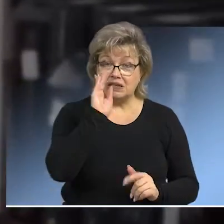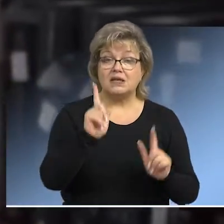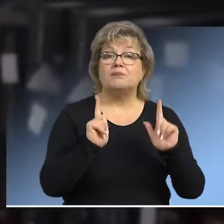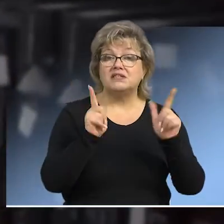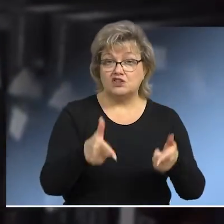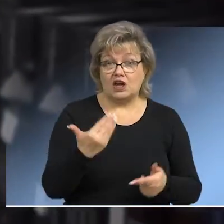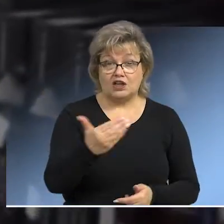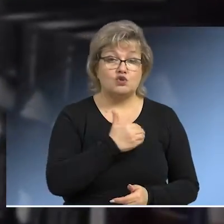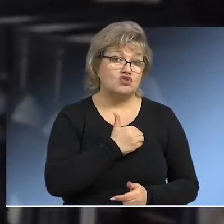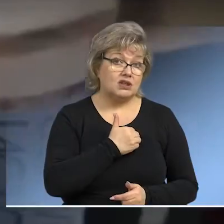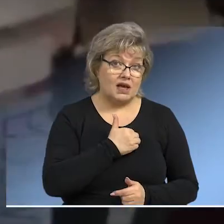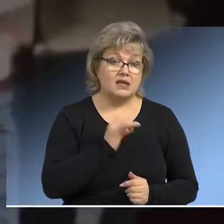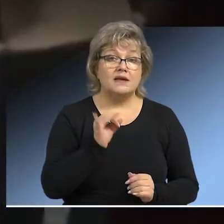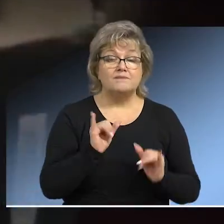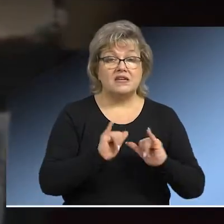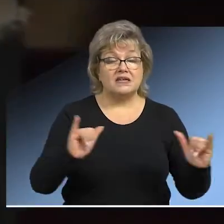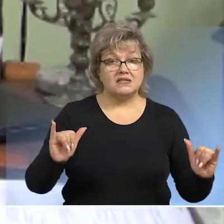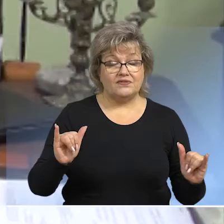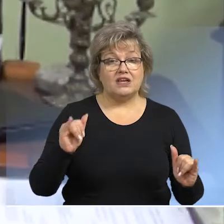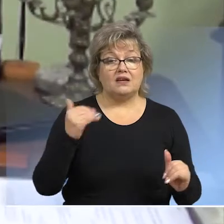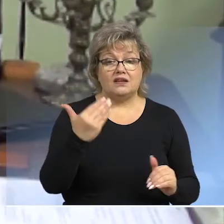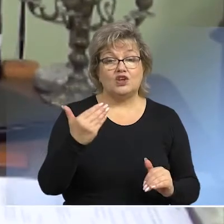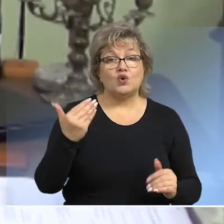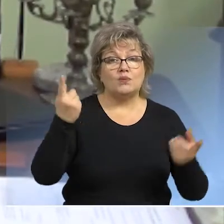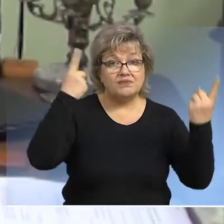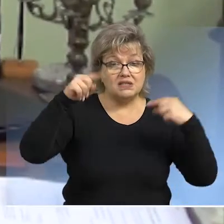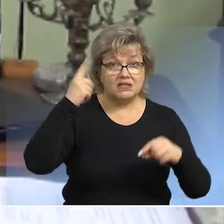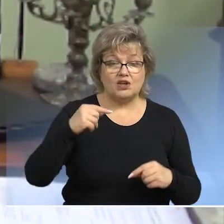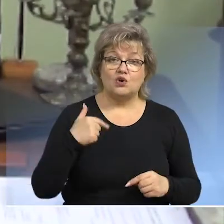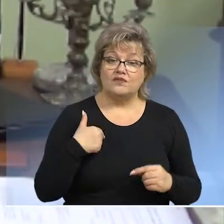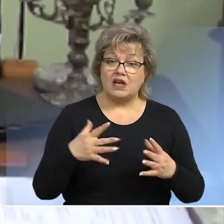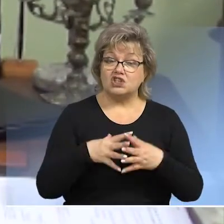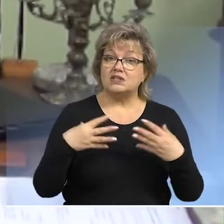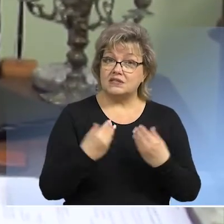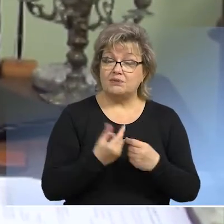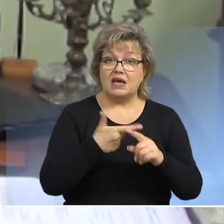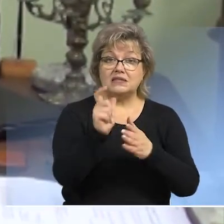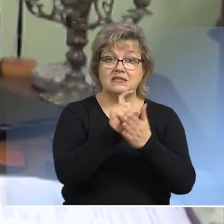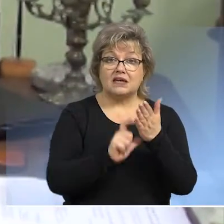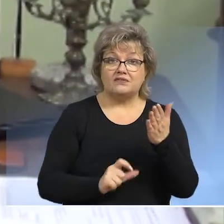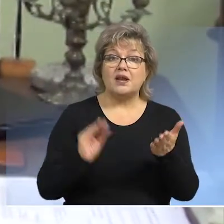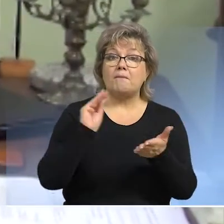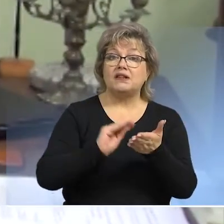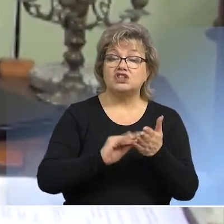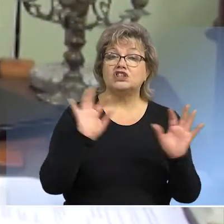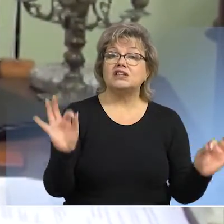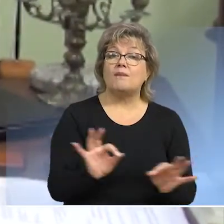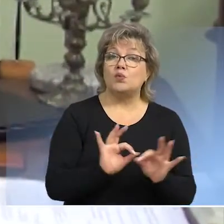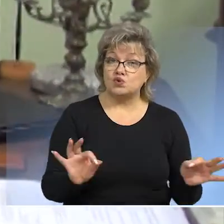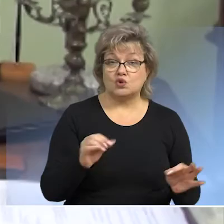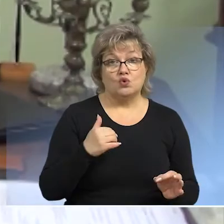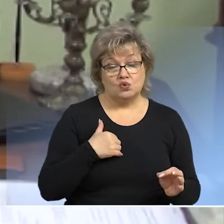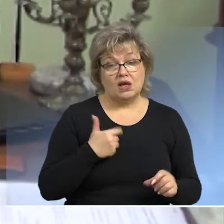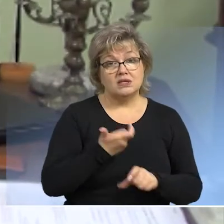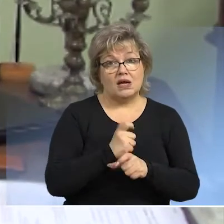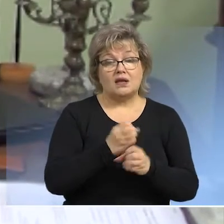Родители поддержали ее желание и развили идею. В нашей семье родилась идея это стихотворение положить на музыку. У